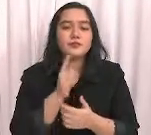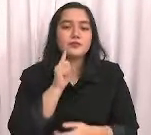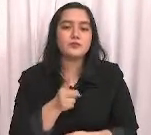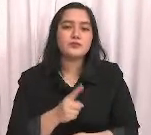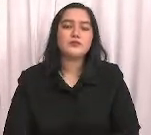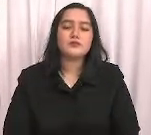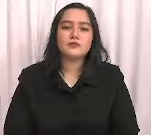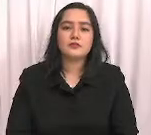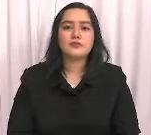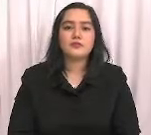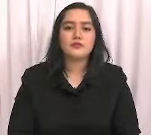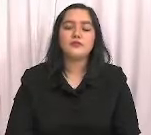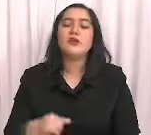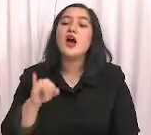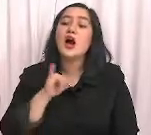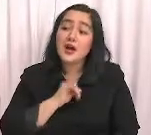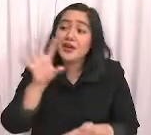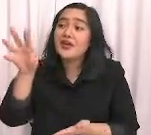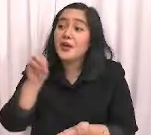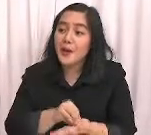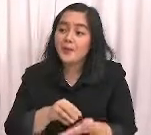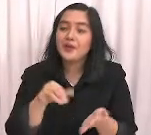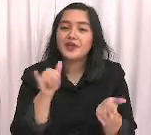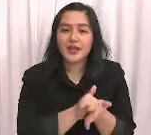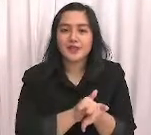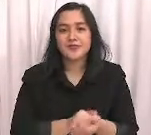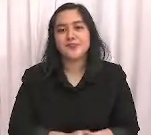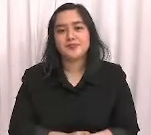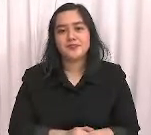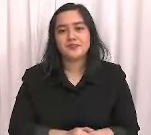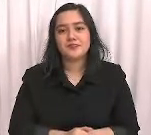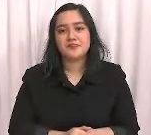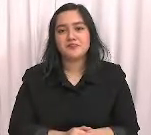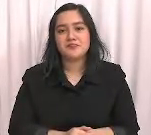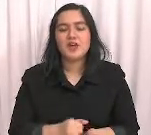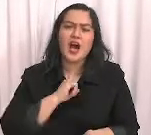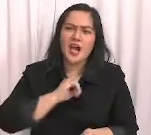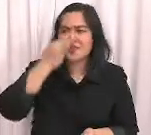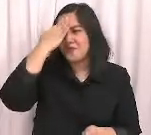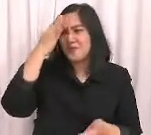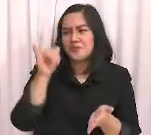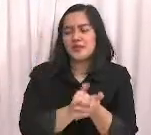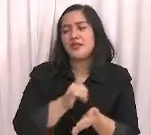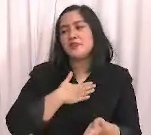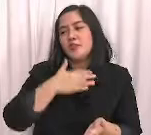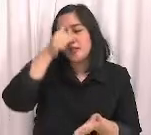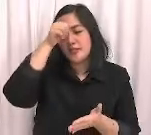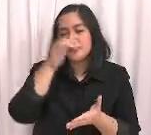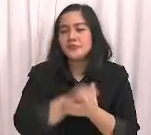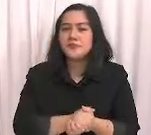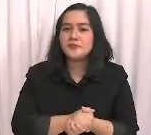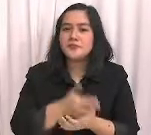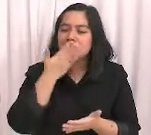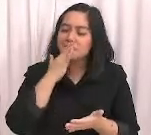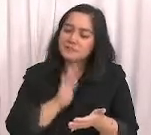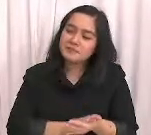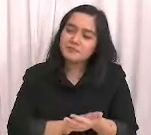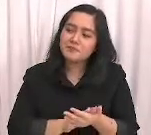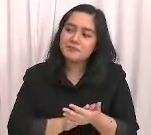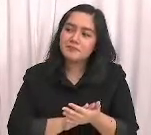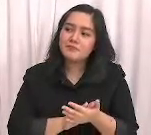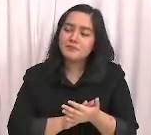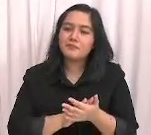gagayahin ko yan? Alam ko, salbahe ang asawa ko. alam ko may ginagawang ganito ang babae